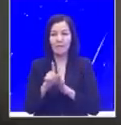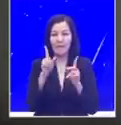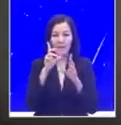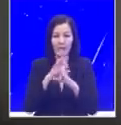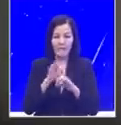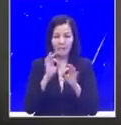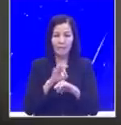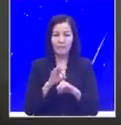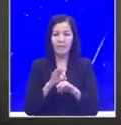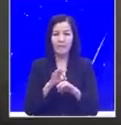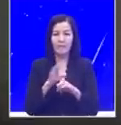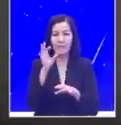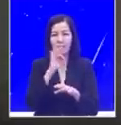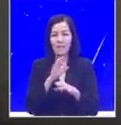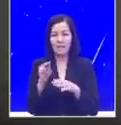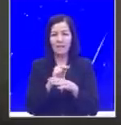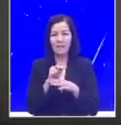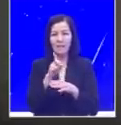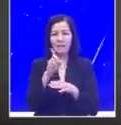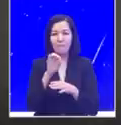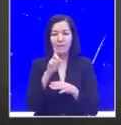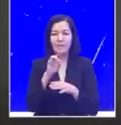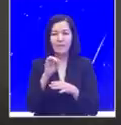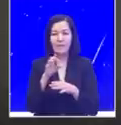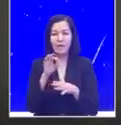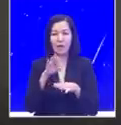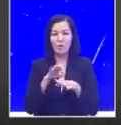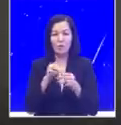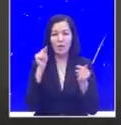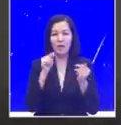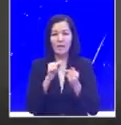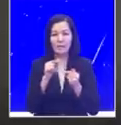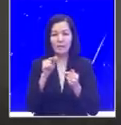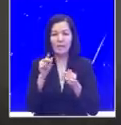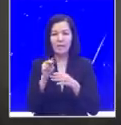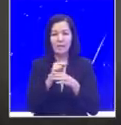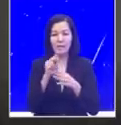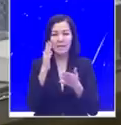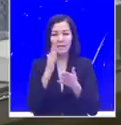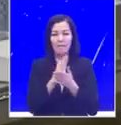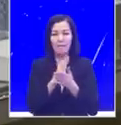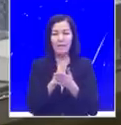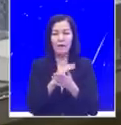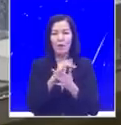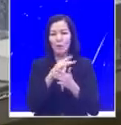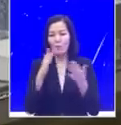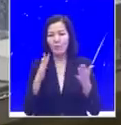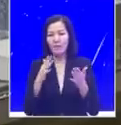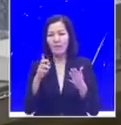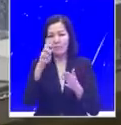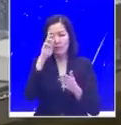Эксперименталды дәрілердің арасында безгек ауруына қарсы препараттар да бар. Тест жұмыстарына Нидерланд, Бельгия, Люксембург, Ұлыбритания